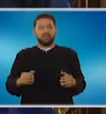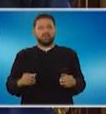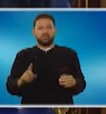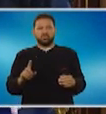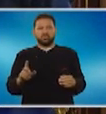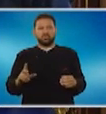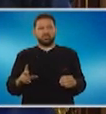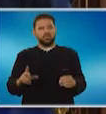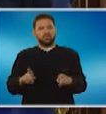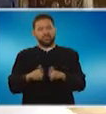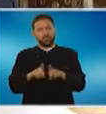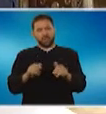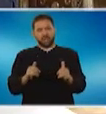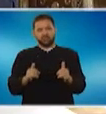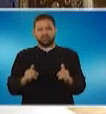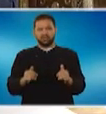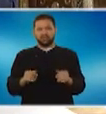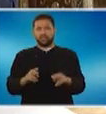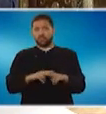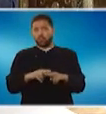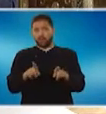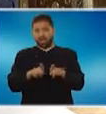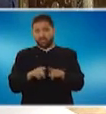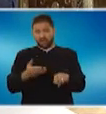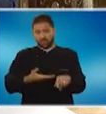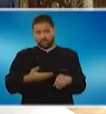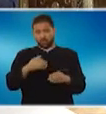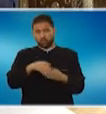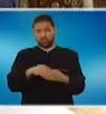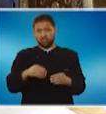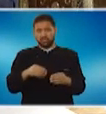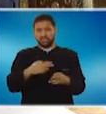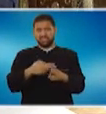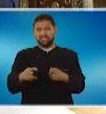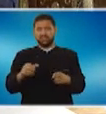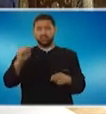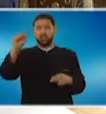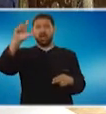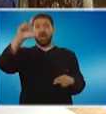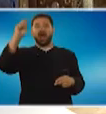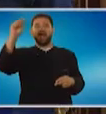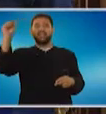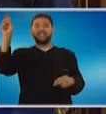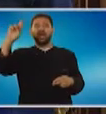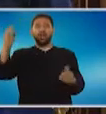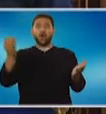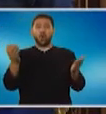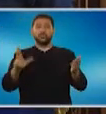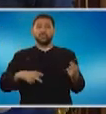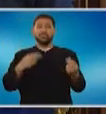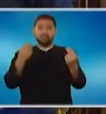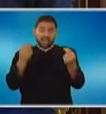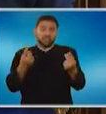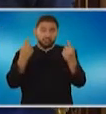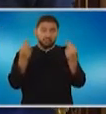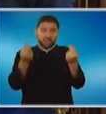n-avem de-a face, așa cum nici în cazul preotului în altar. Nici cântărețul, nici altcineva, oricât de bine pregătit ar fi el, nu